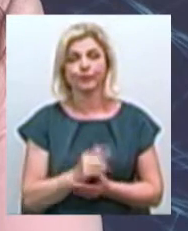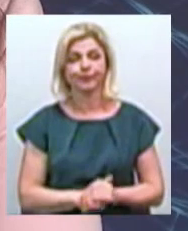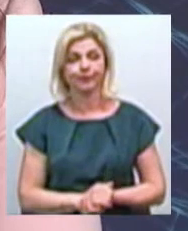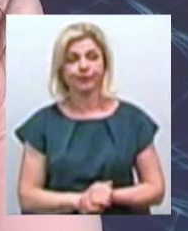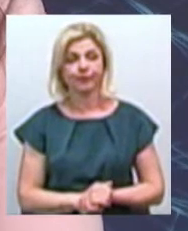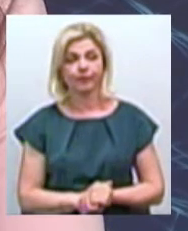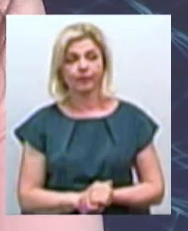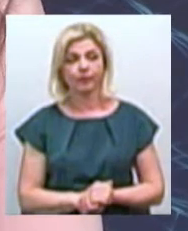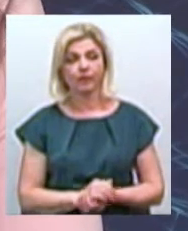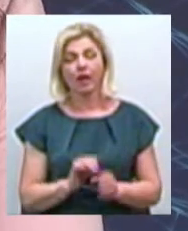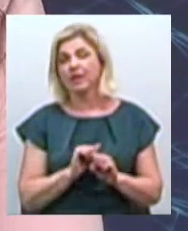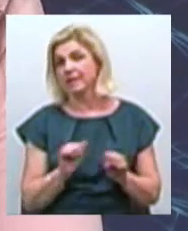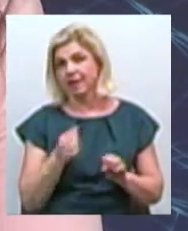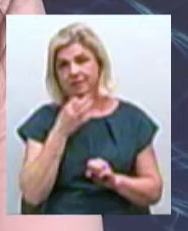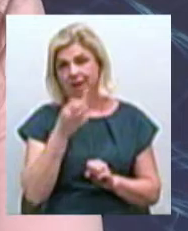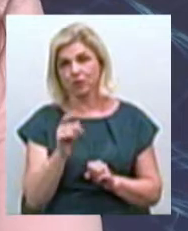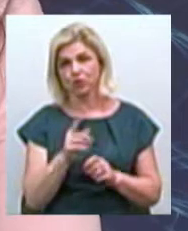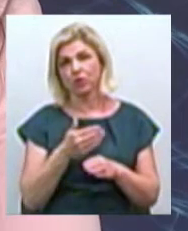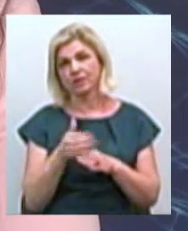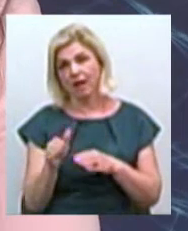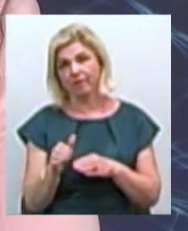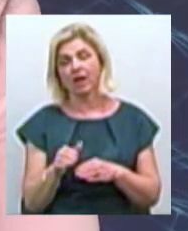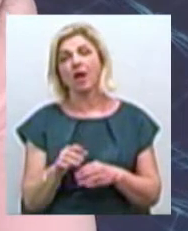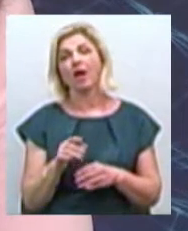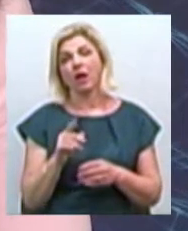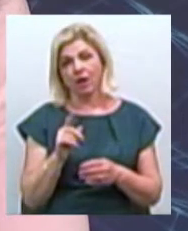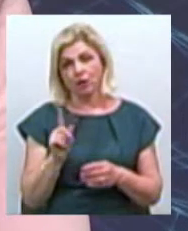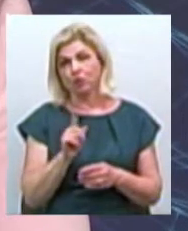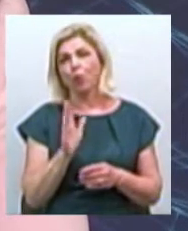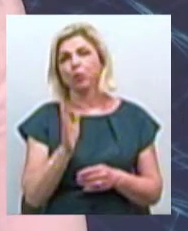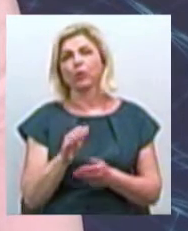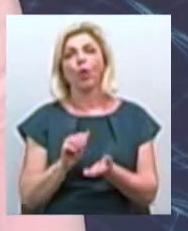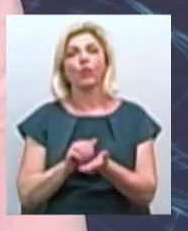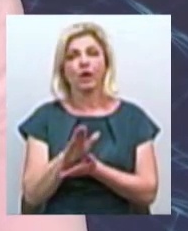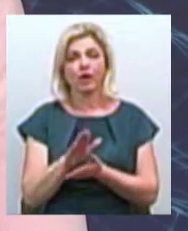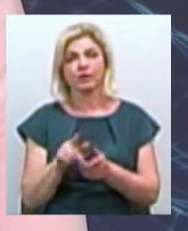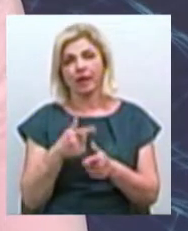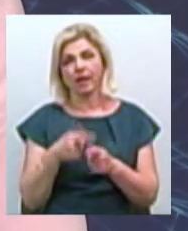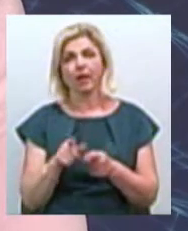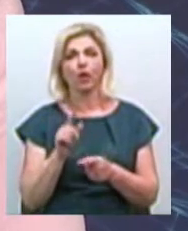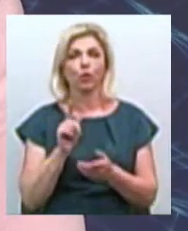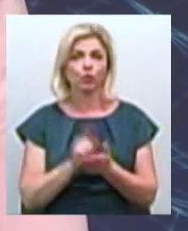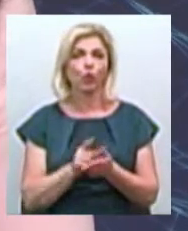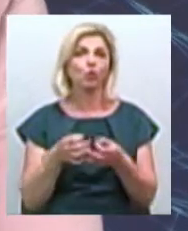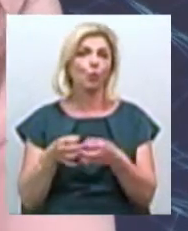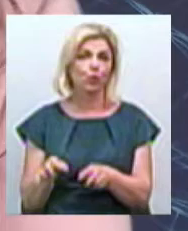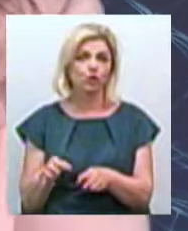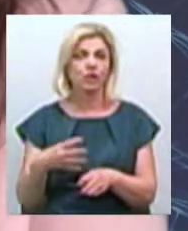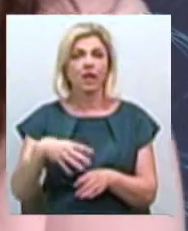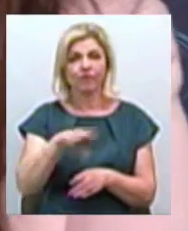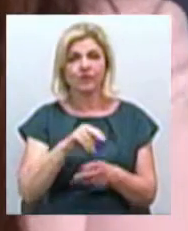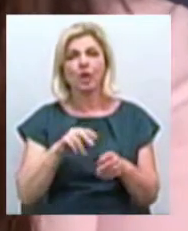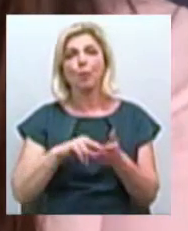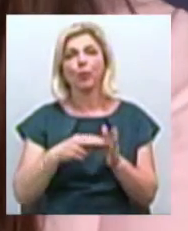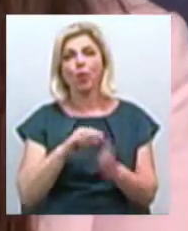сказати, що є якась частка, да, стала, яка повинна бути відхилена або яка повинна бути допущена. Тобто проєкти всі